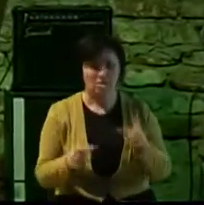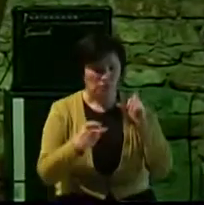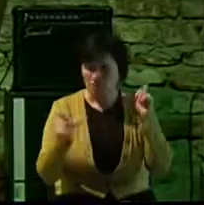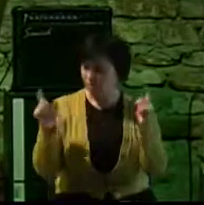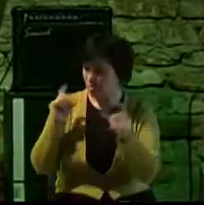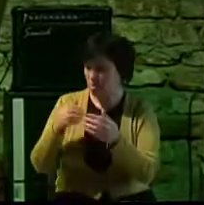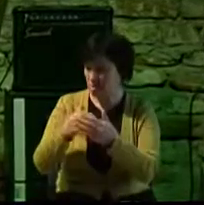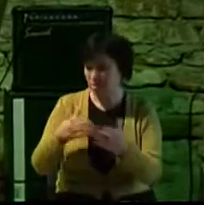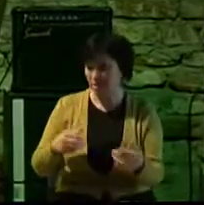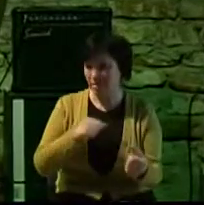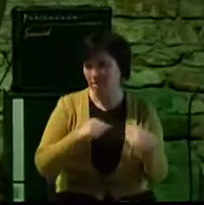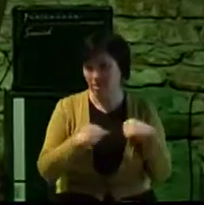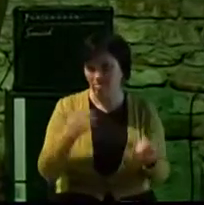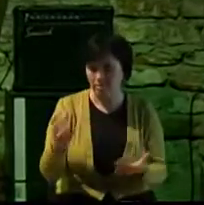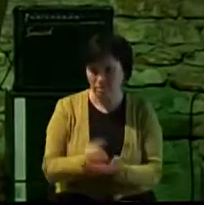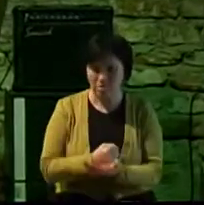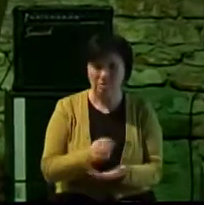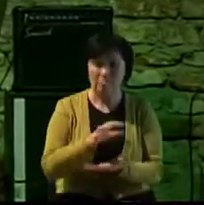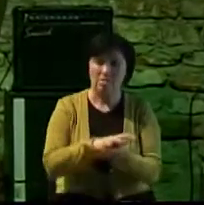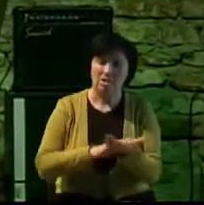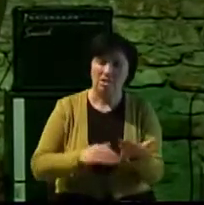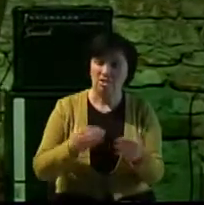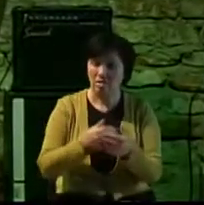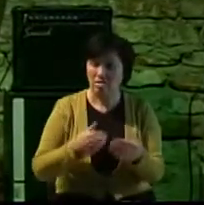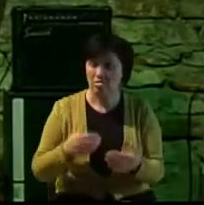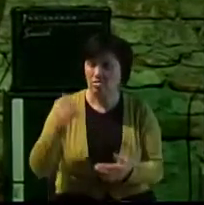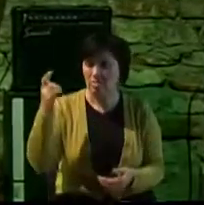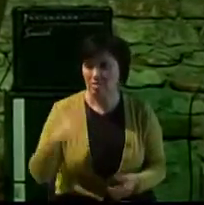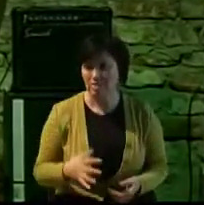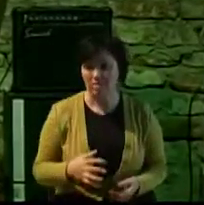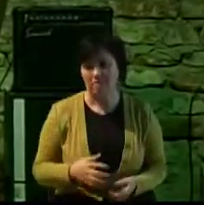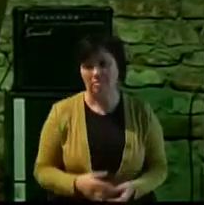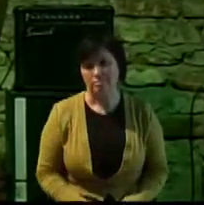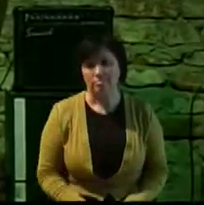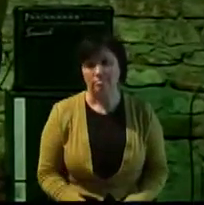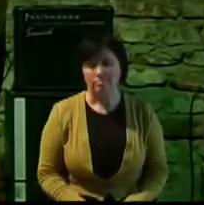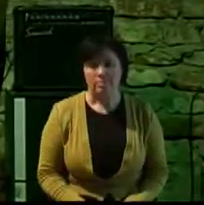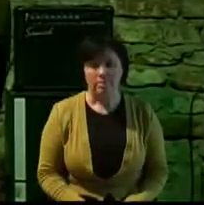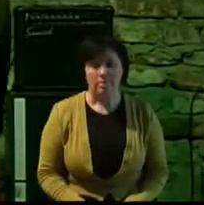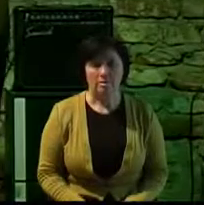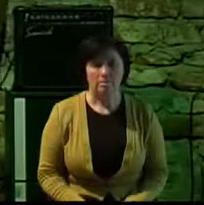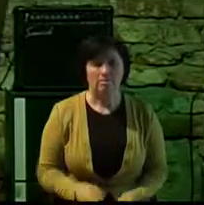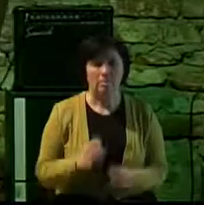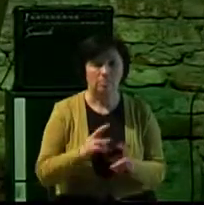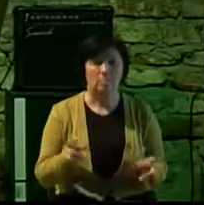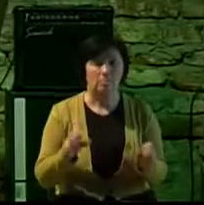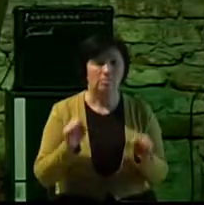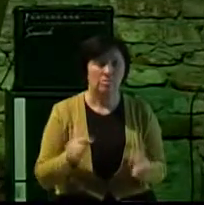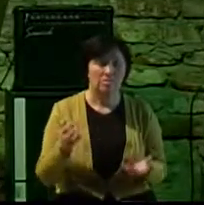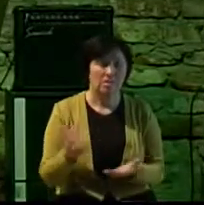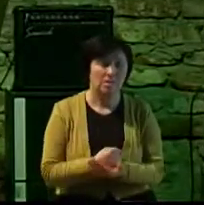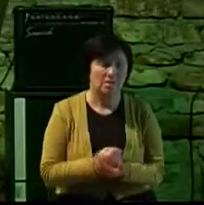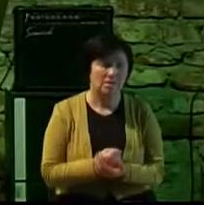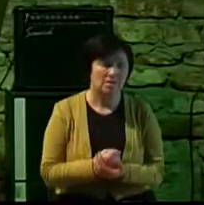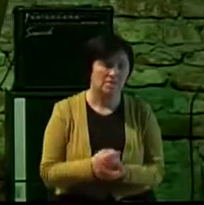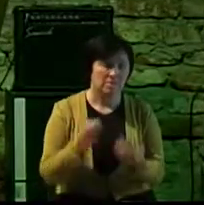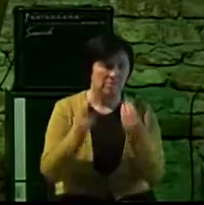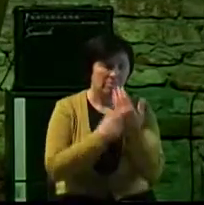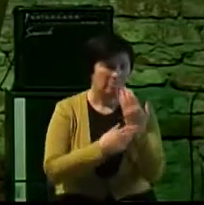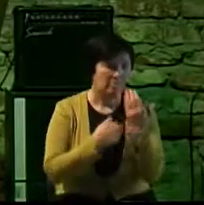отвернуться от него, получить прощение от Господа. Конечно, кто-то может найти в